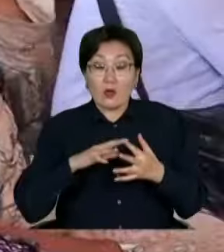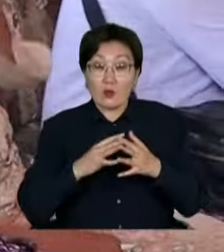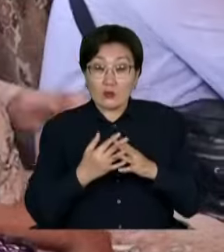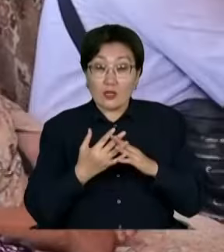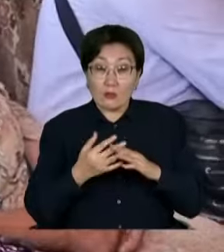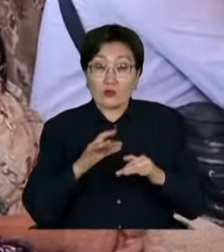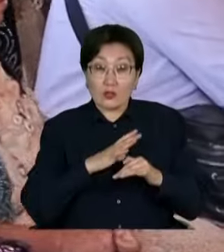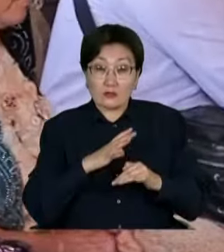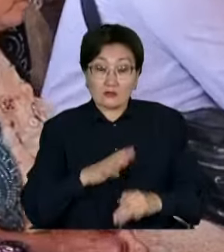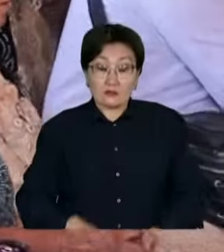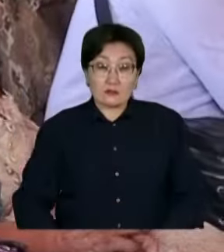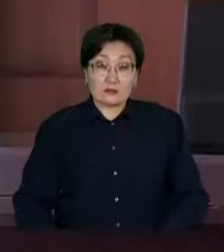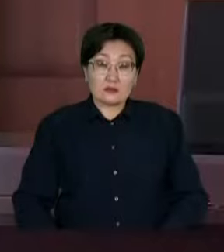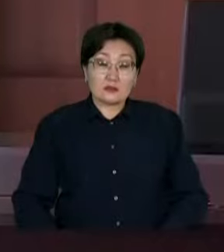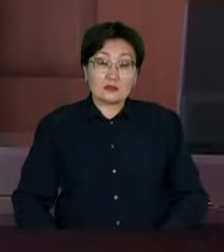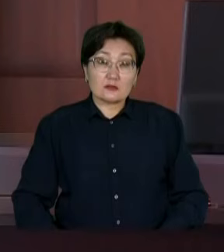болған.